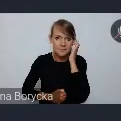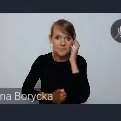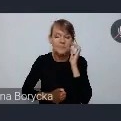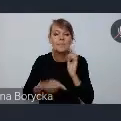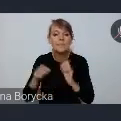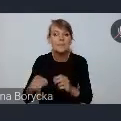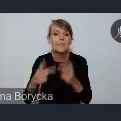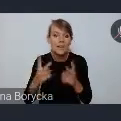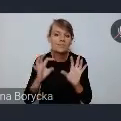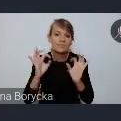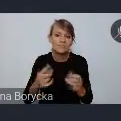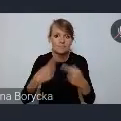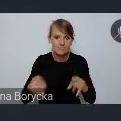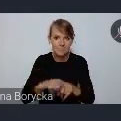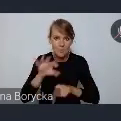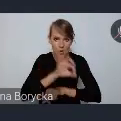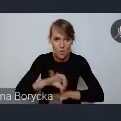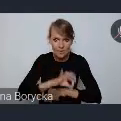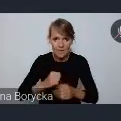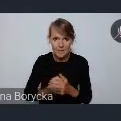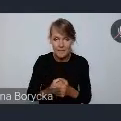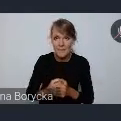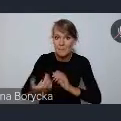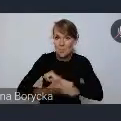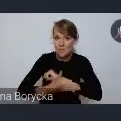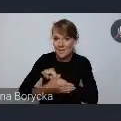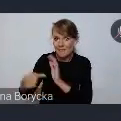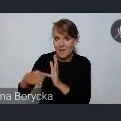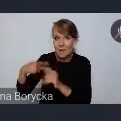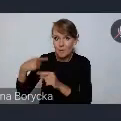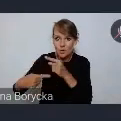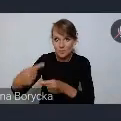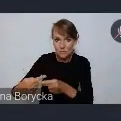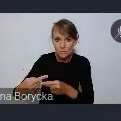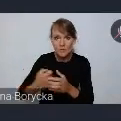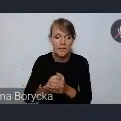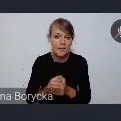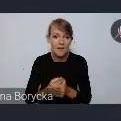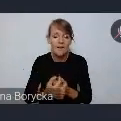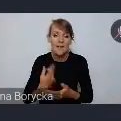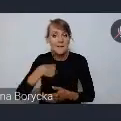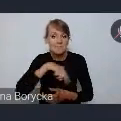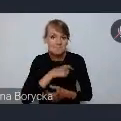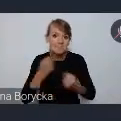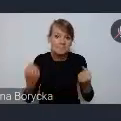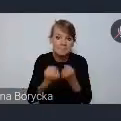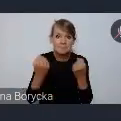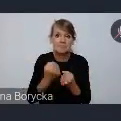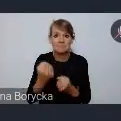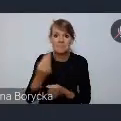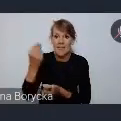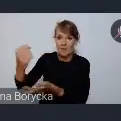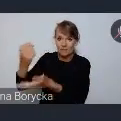realizować projekt. Na podstawie tej procedury, w momencie, kiedy staramy się o jakiekolwiek środki